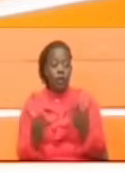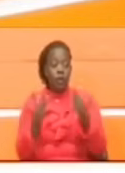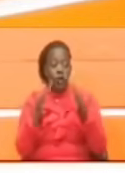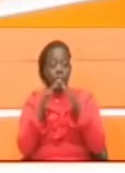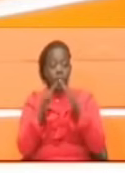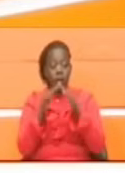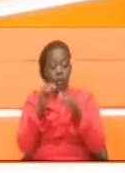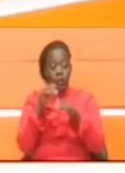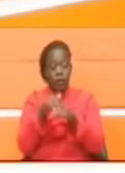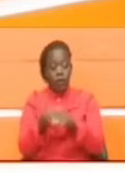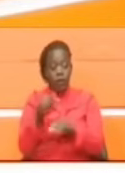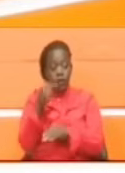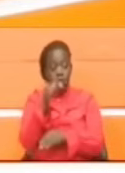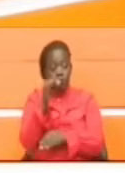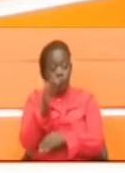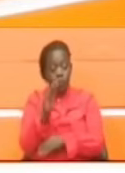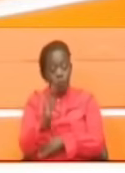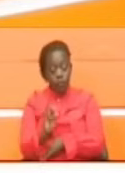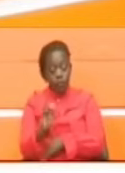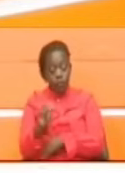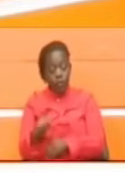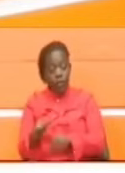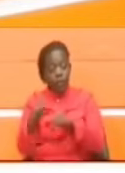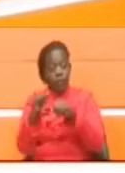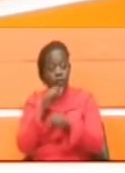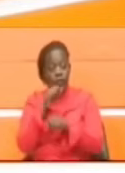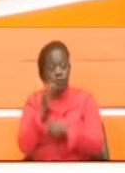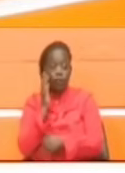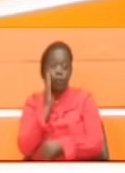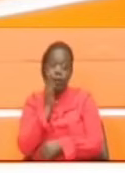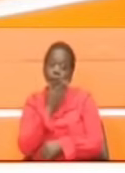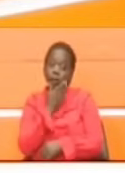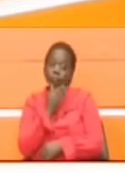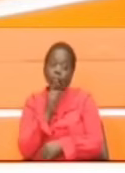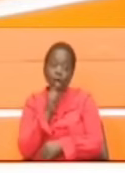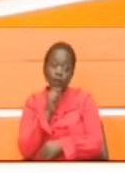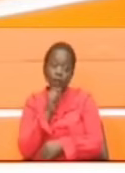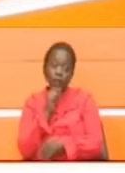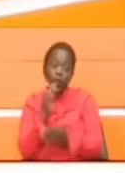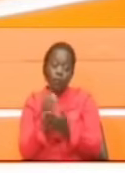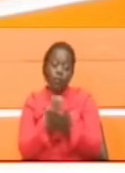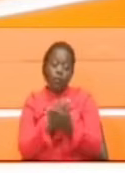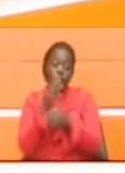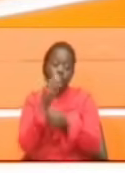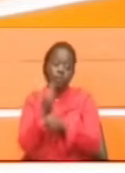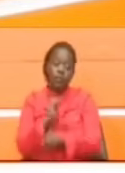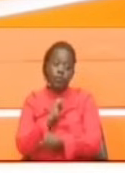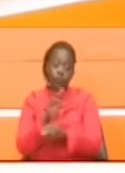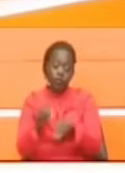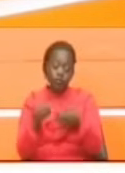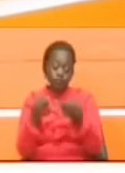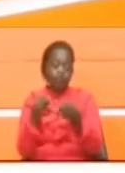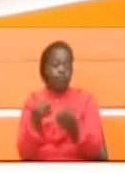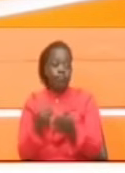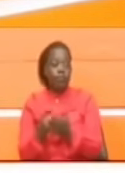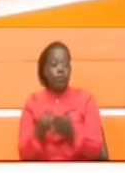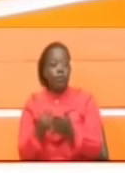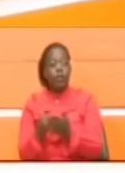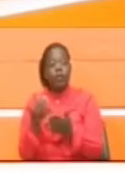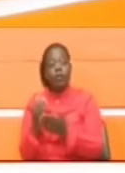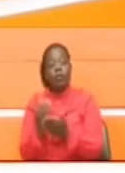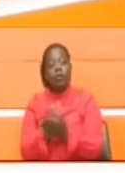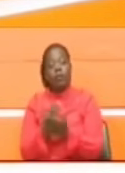Kiryagonja Egombe. Ssentebe w'ekyalo kino asaasidde Nkuba cheyo olw'okwesiga omukyala n'amuwa ensimbi